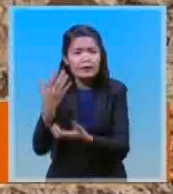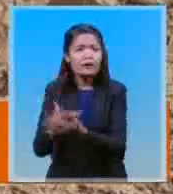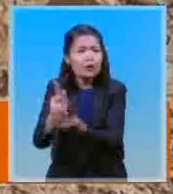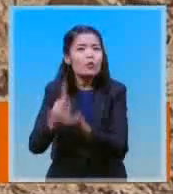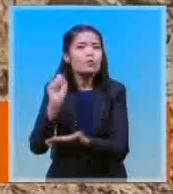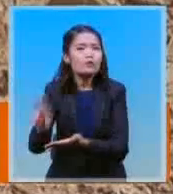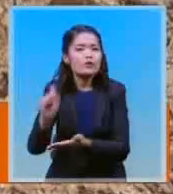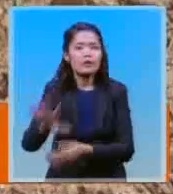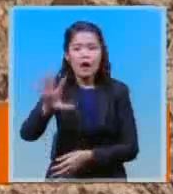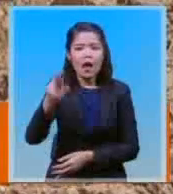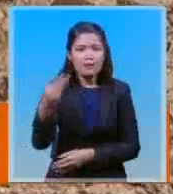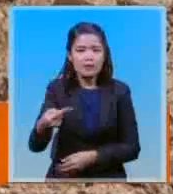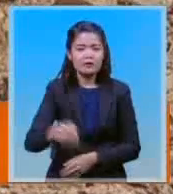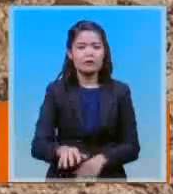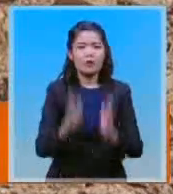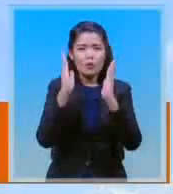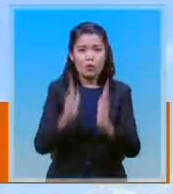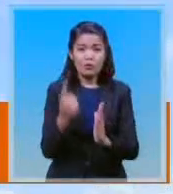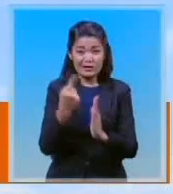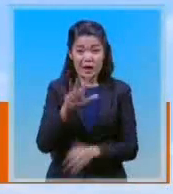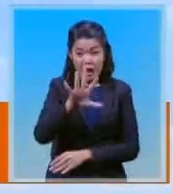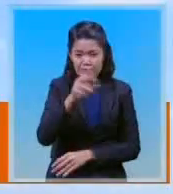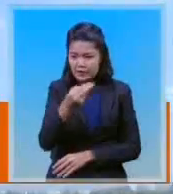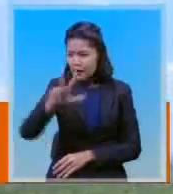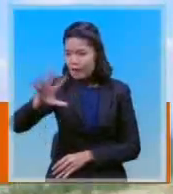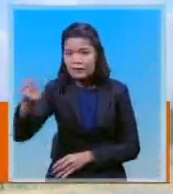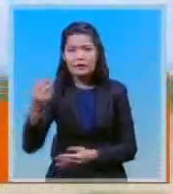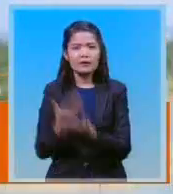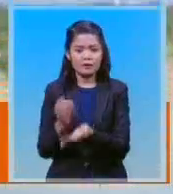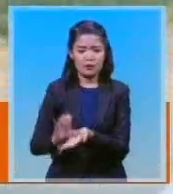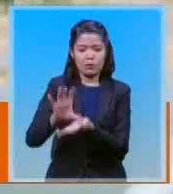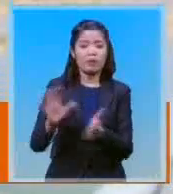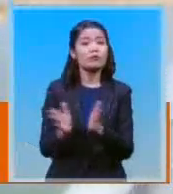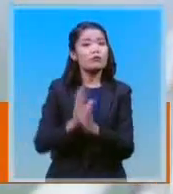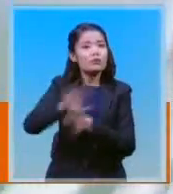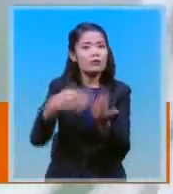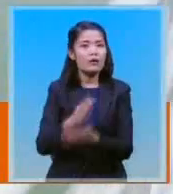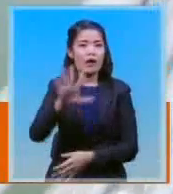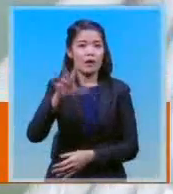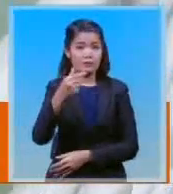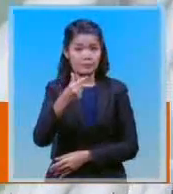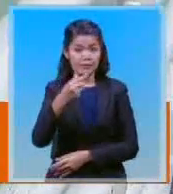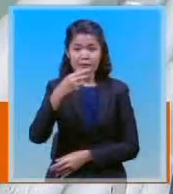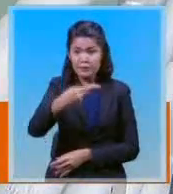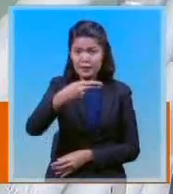50,000บาทฟรีดอกเบี้ยสีรากเมืองทั้งหมด5,000บาทสิน